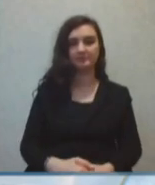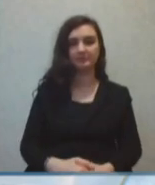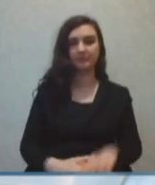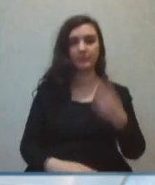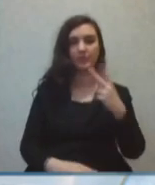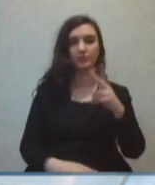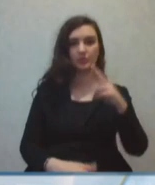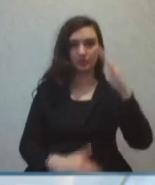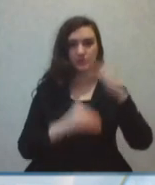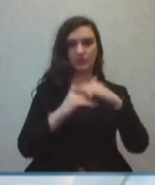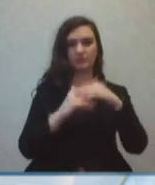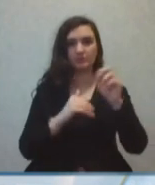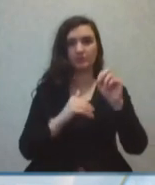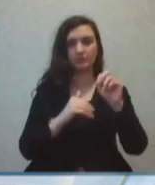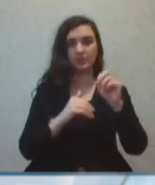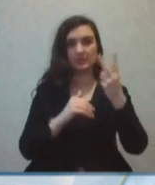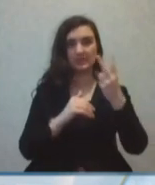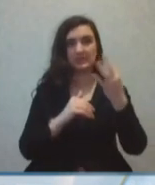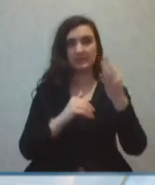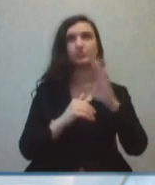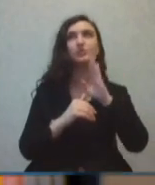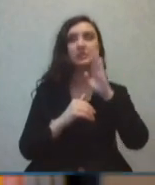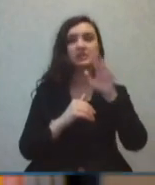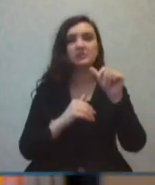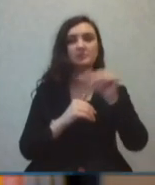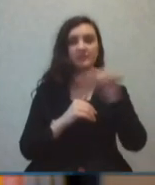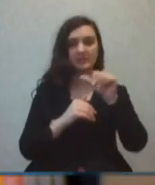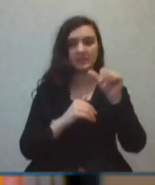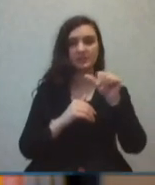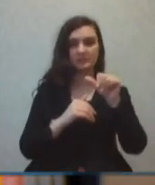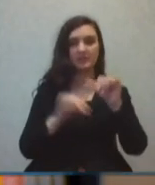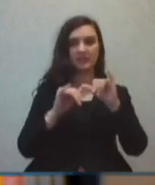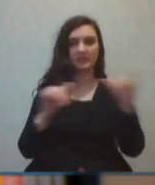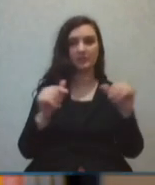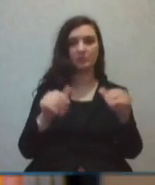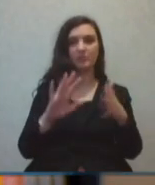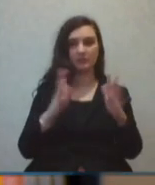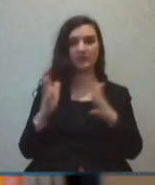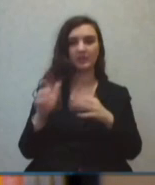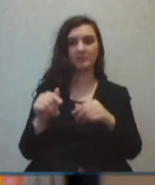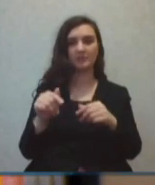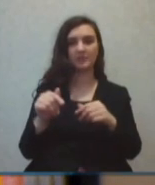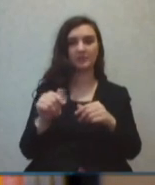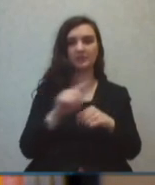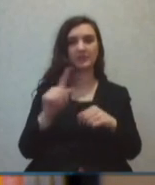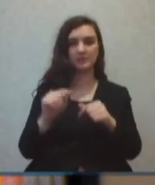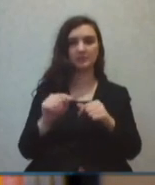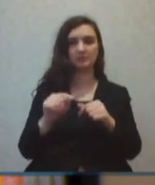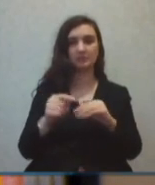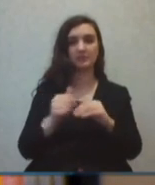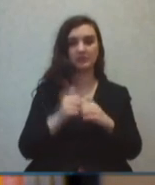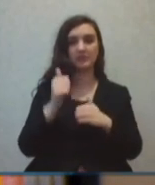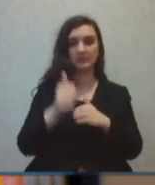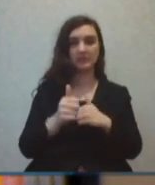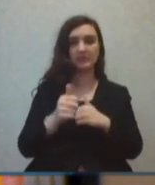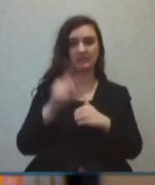22-ში ღამე, 23-ში დილის პირველი საათისთვის განვითარებულმა მოვლენებმა, რაც